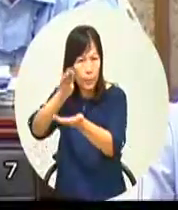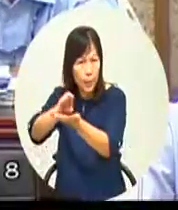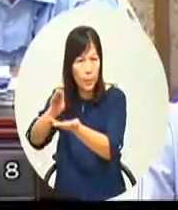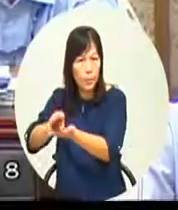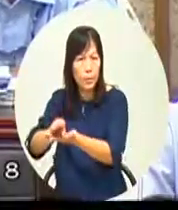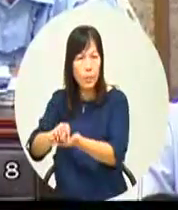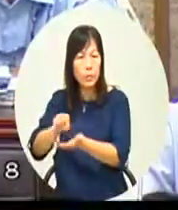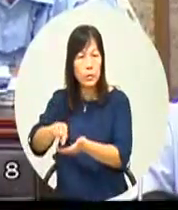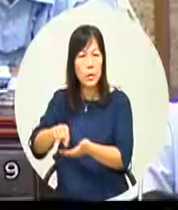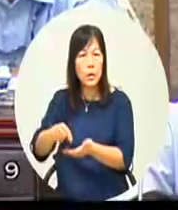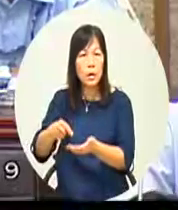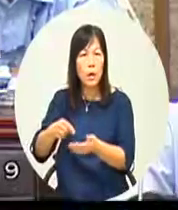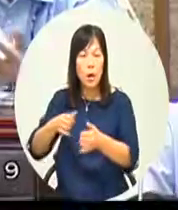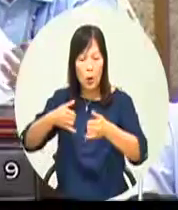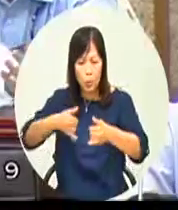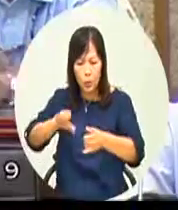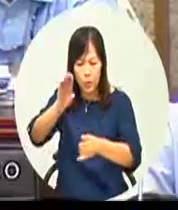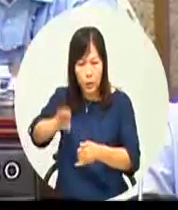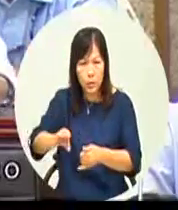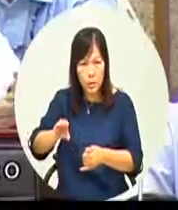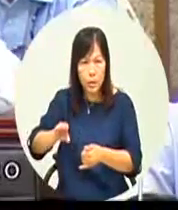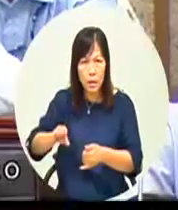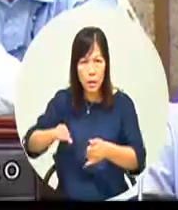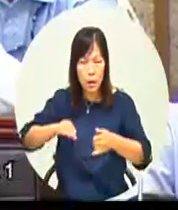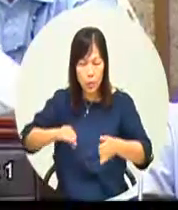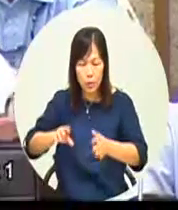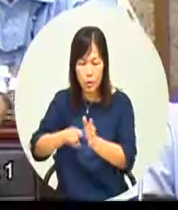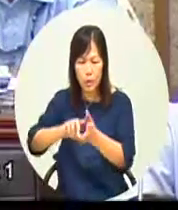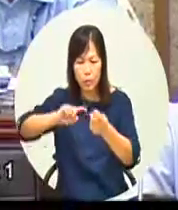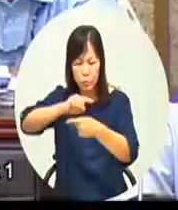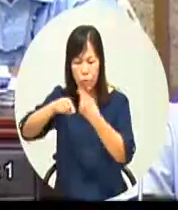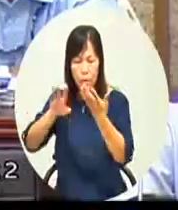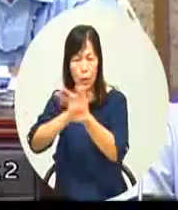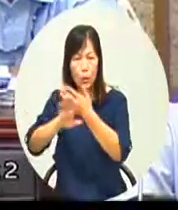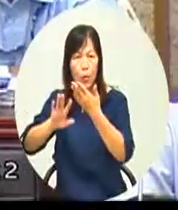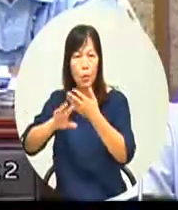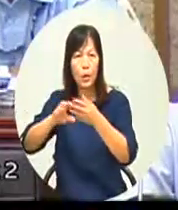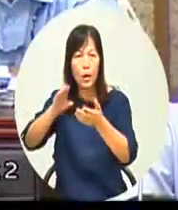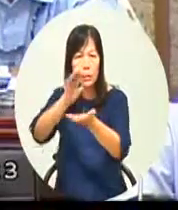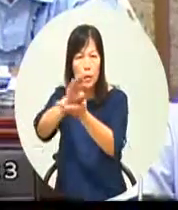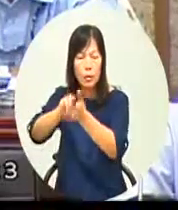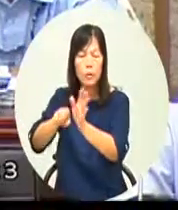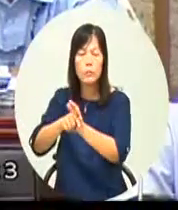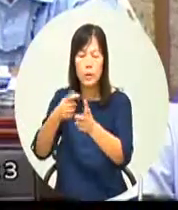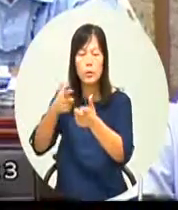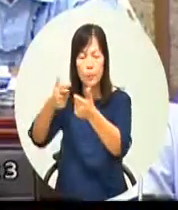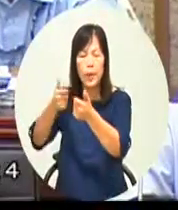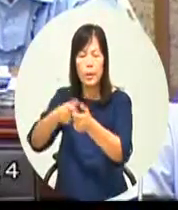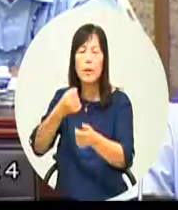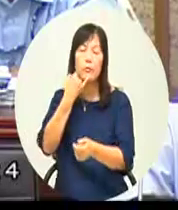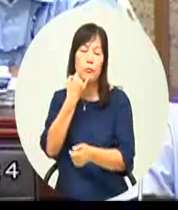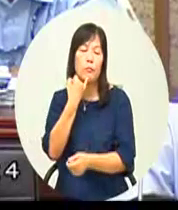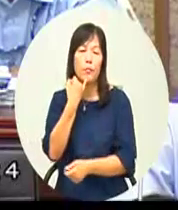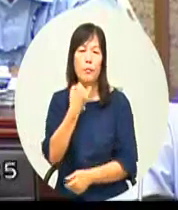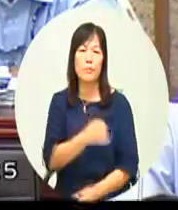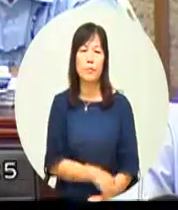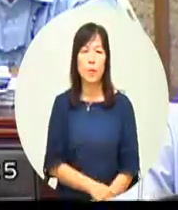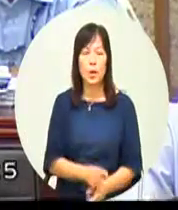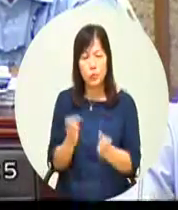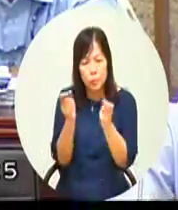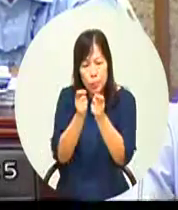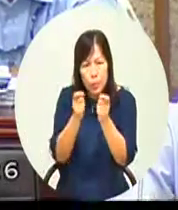就是路边停车的部分转到路外停车的部分，是足以提供这一部分的服务跟需求。 所以你是在附近